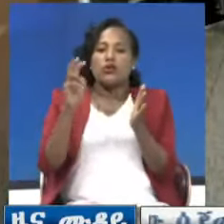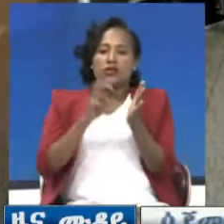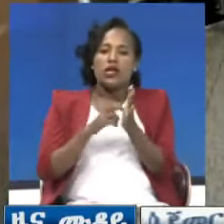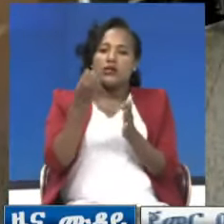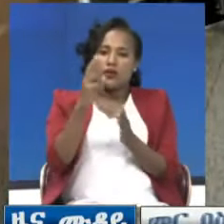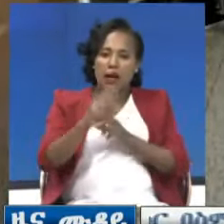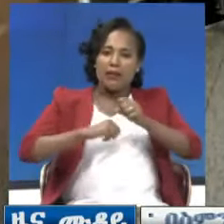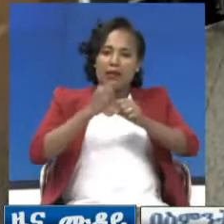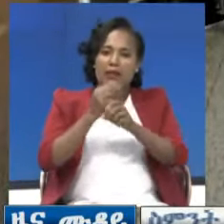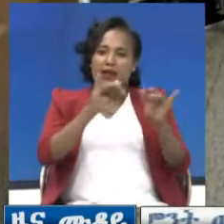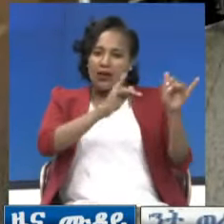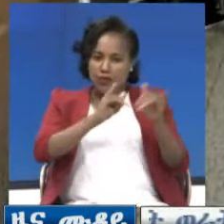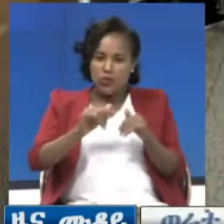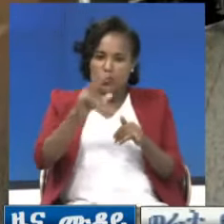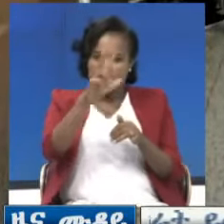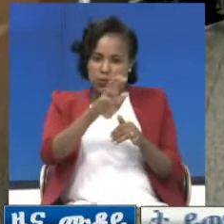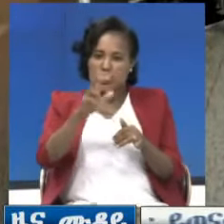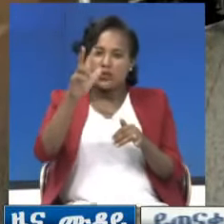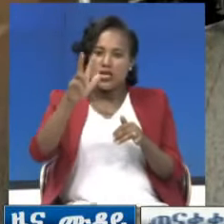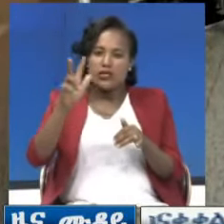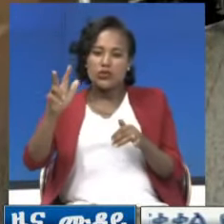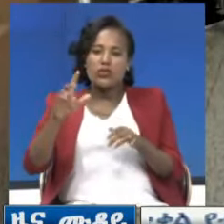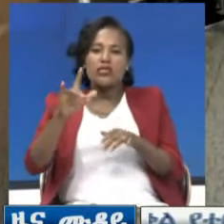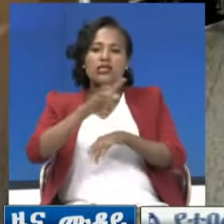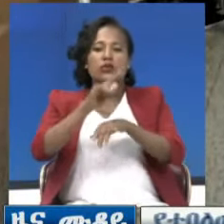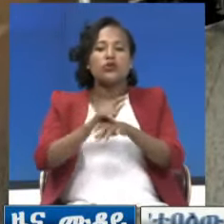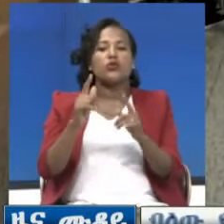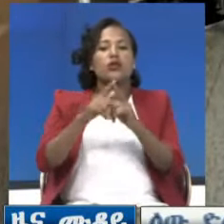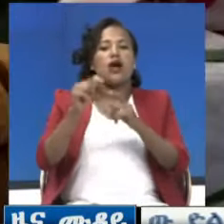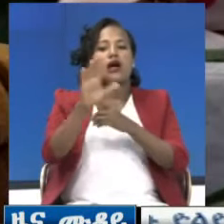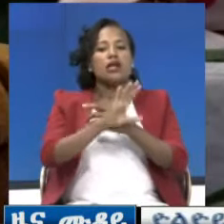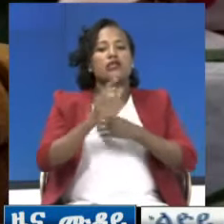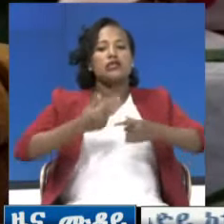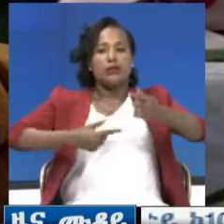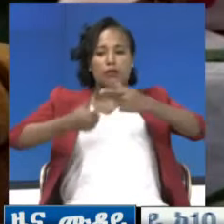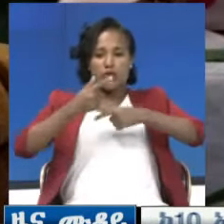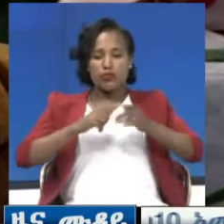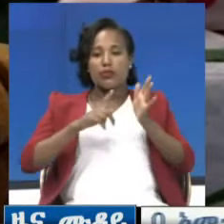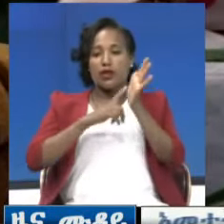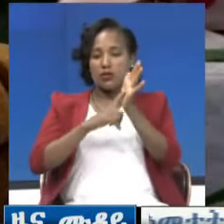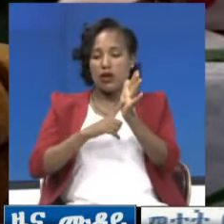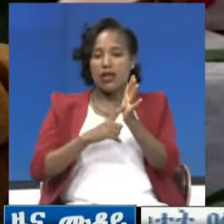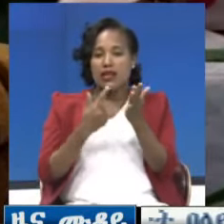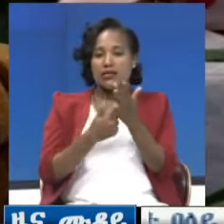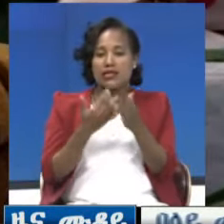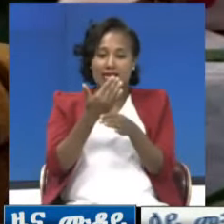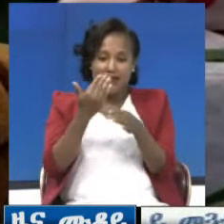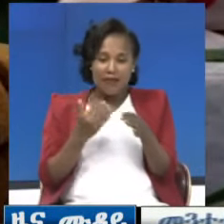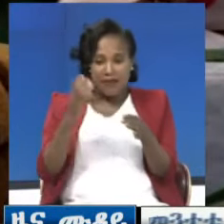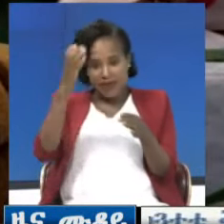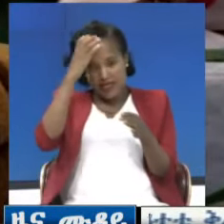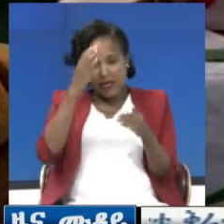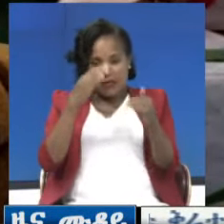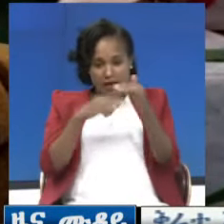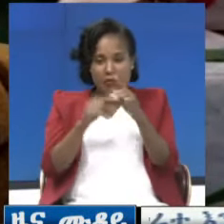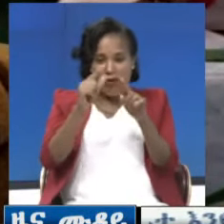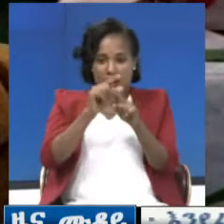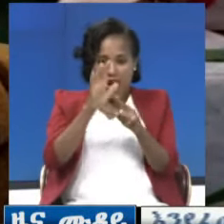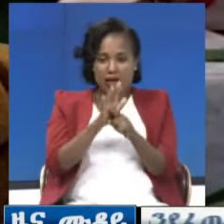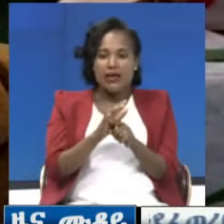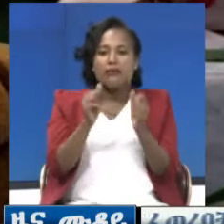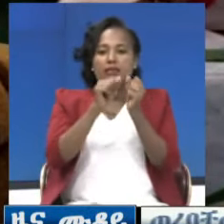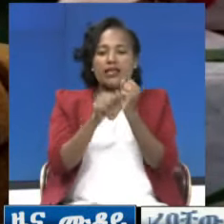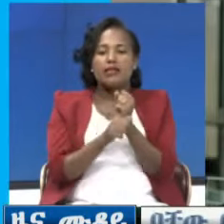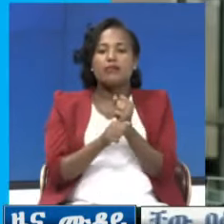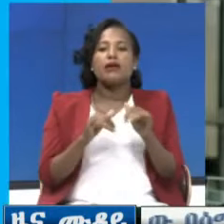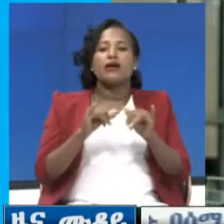2012 ዓ.ም ደግሞ 333 ዜጎች ወደ ሀገራችን እንደሚገቡም ጠቅሷል። ከዚህ ቀደም መንግስት በገባው ቃል መሰረት